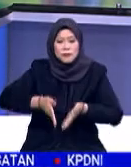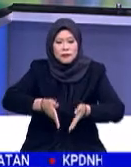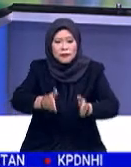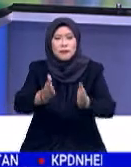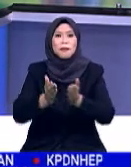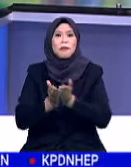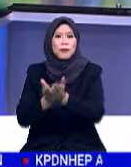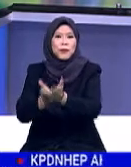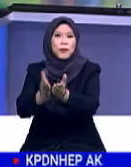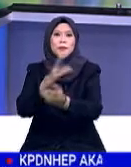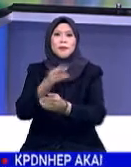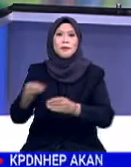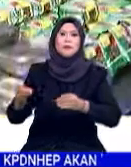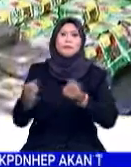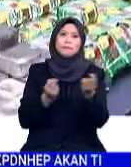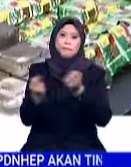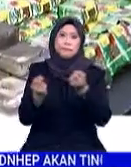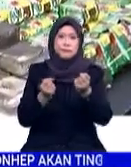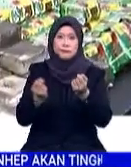darat.